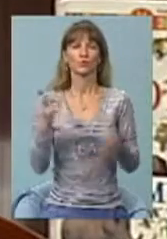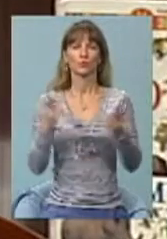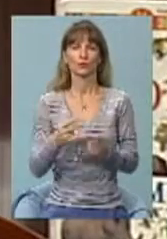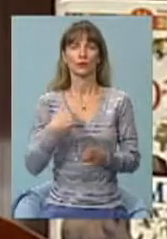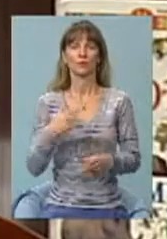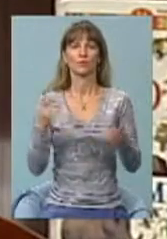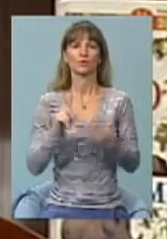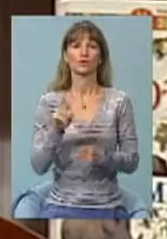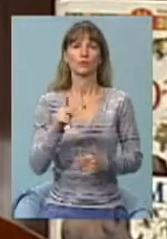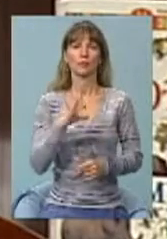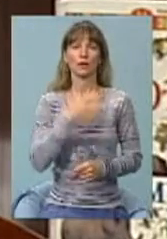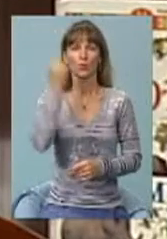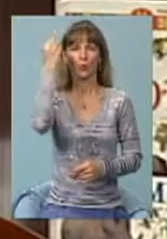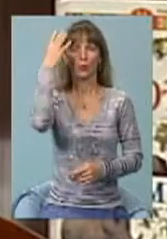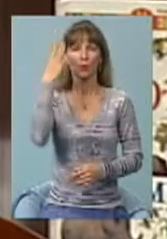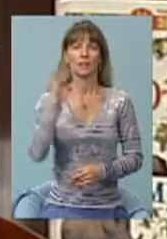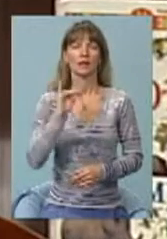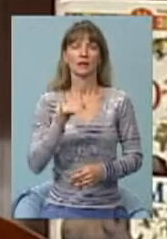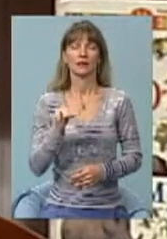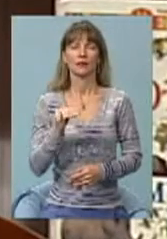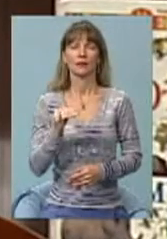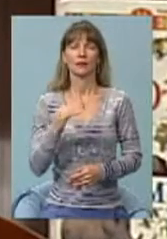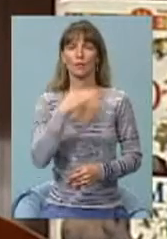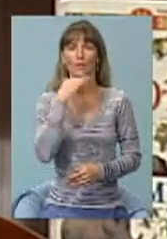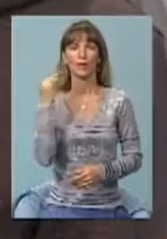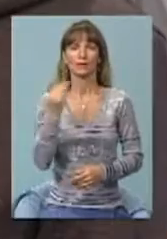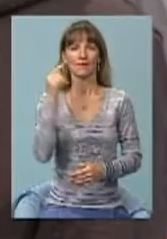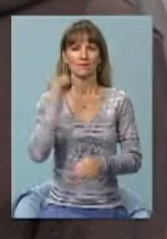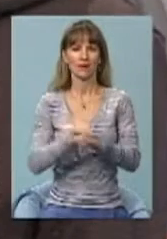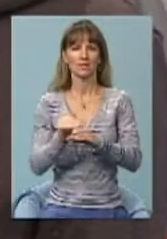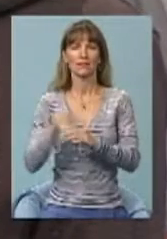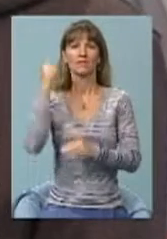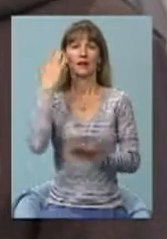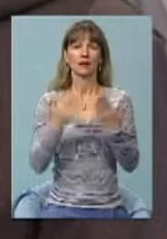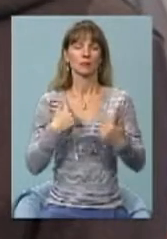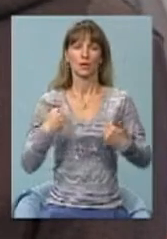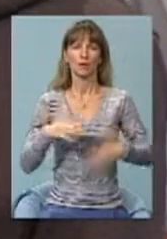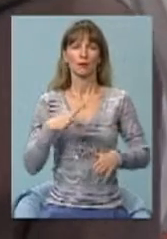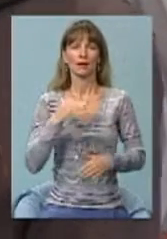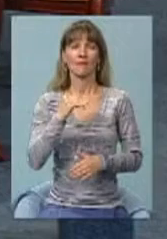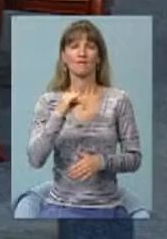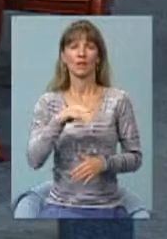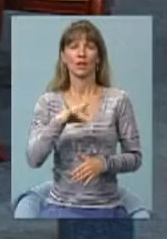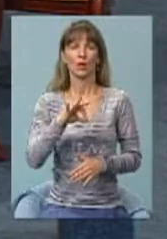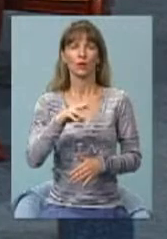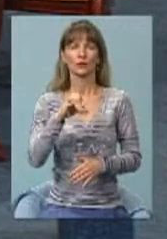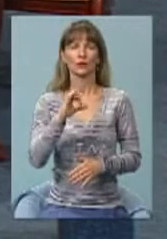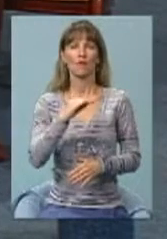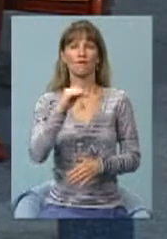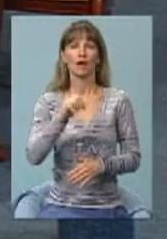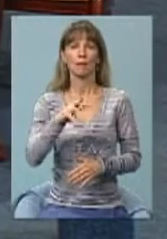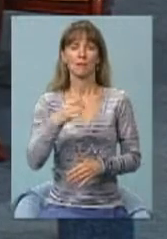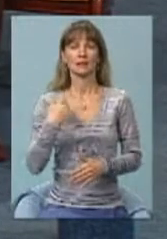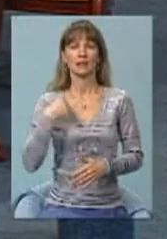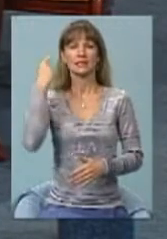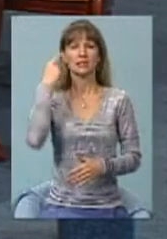потрібна, щоб бути умними і знати багато цікавих фактів. А якщо ми не хочемо становитись філософами, або, ну, нащо нам знати, з